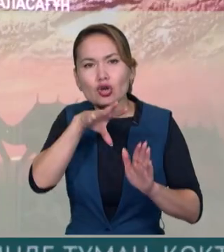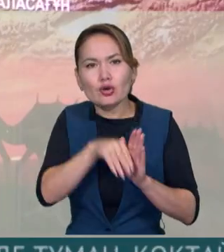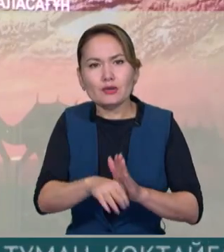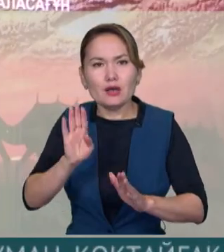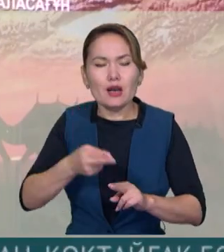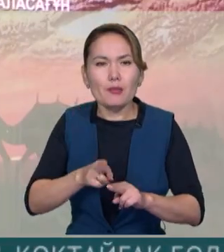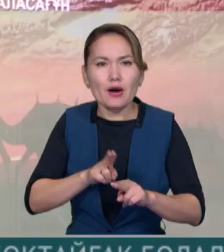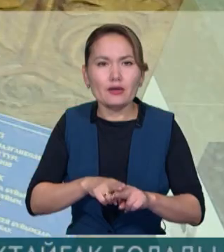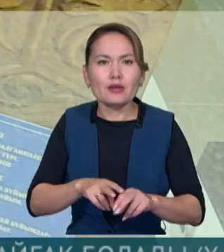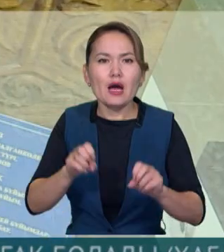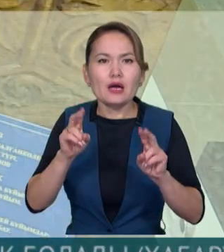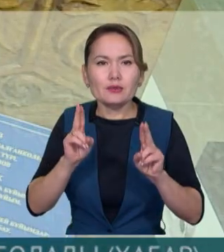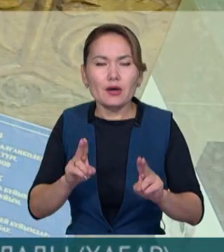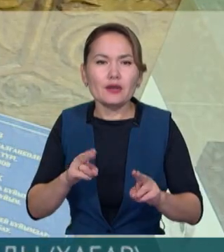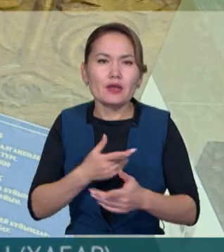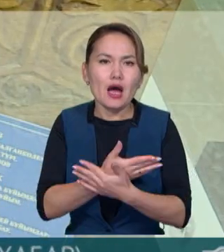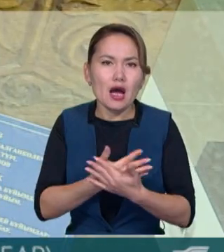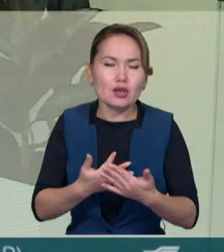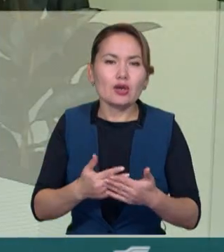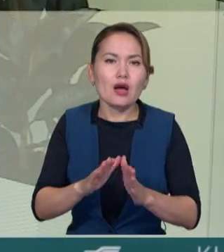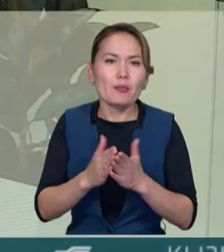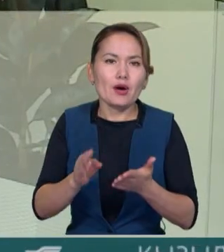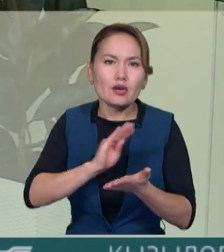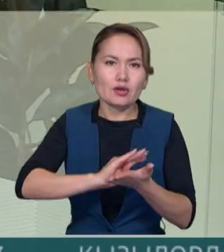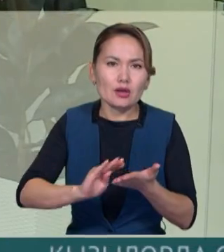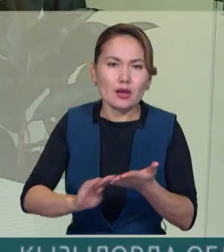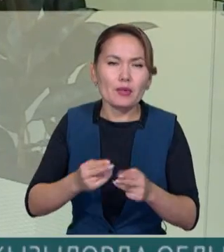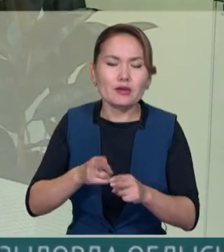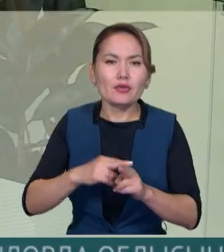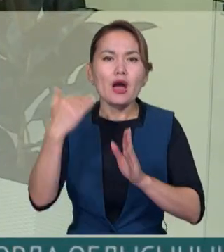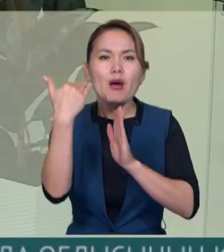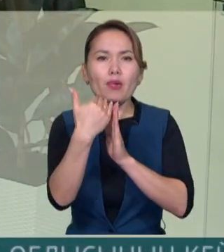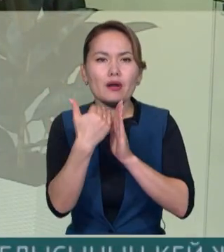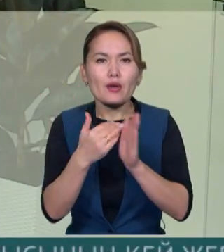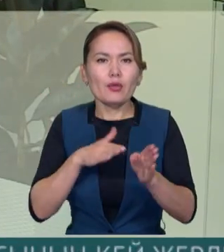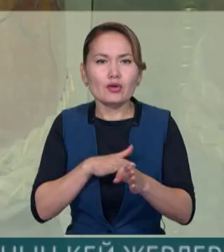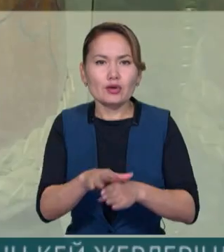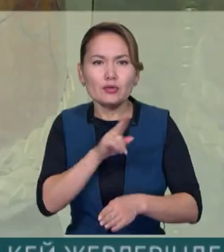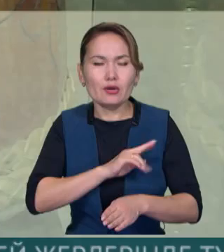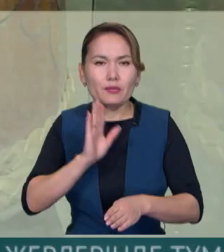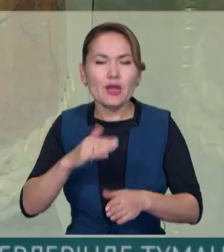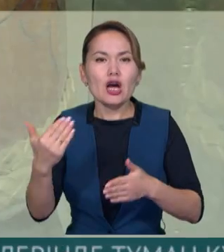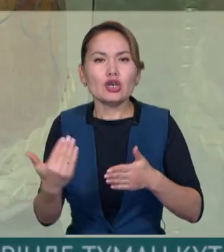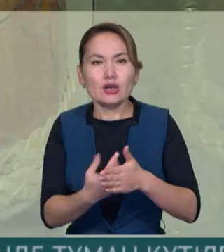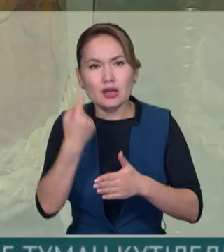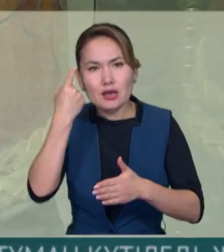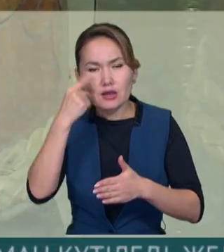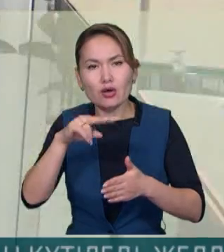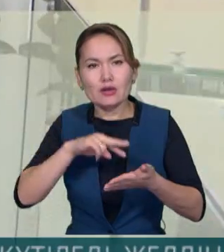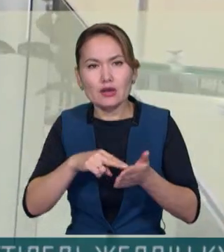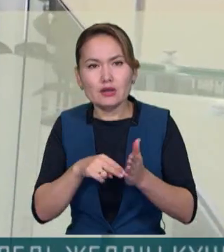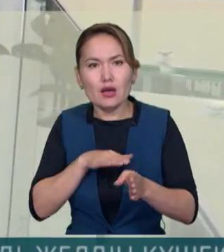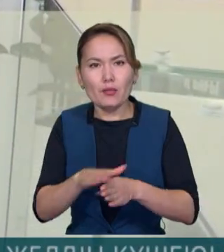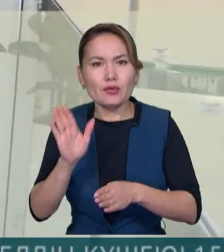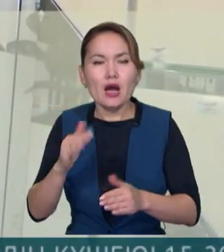Олар менеджерлер арқылы жинақталған материалдарды қарап, рухани жаңғыру бағдарламасымен үйлестіріп отырады. Және жаңа идеяларды іске